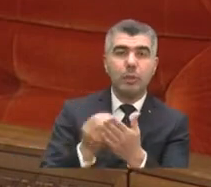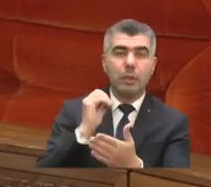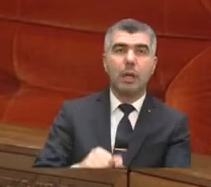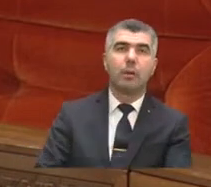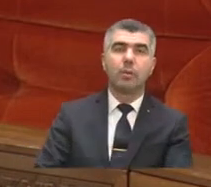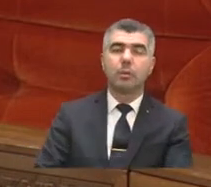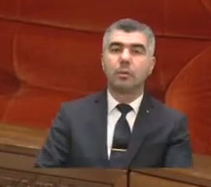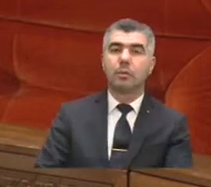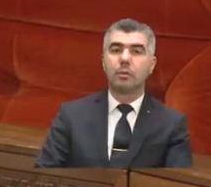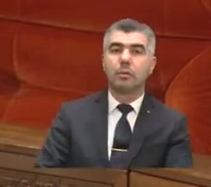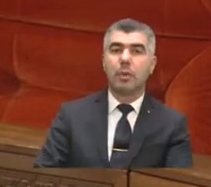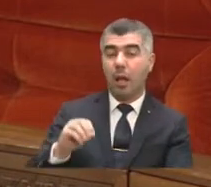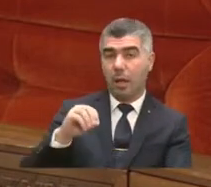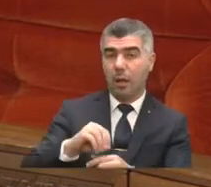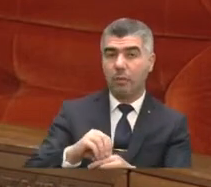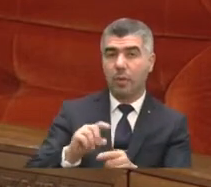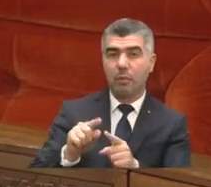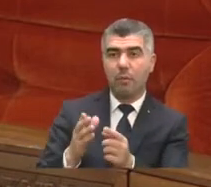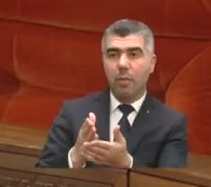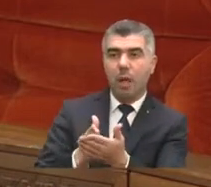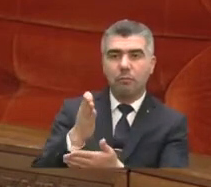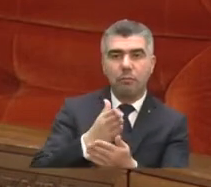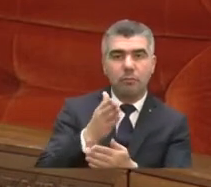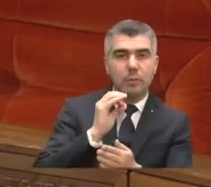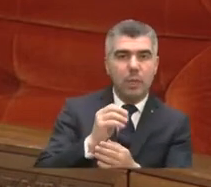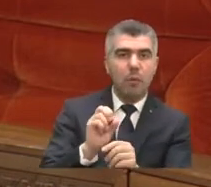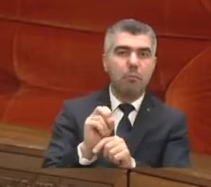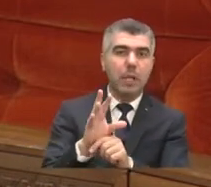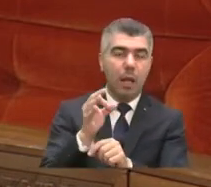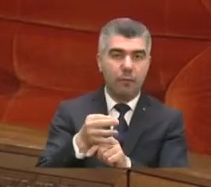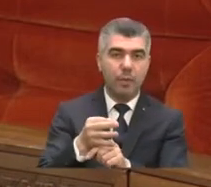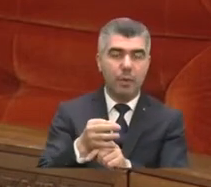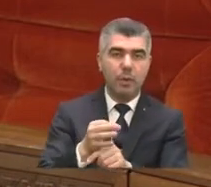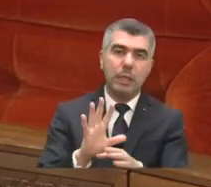أخرى وعلى غرار جميع الوجهات السياحية،